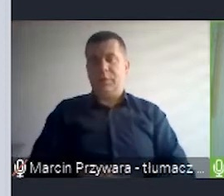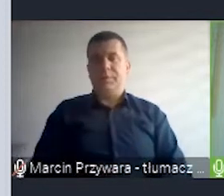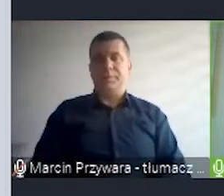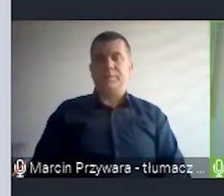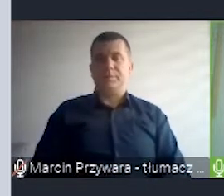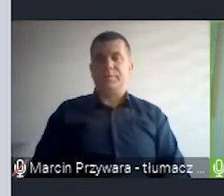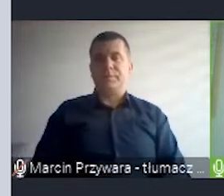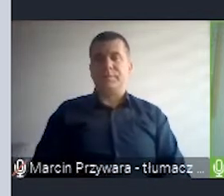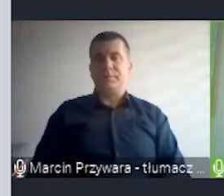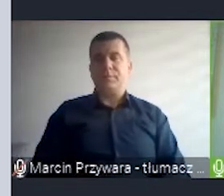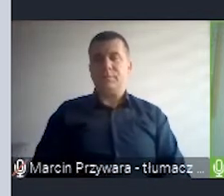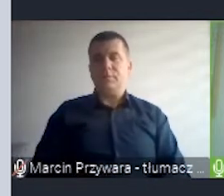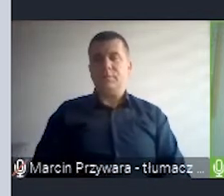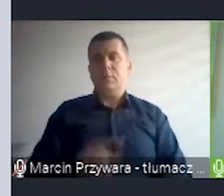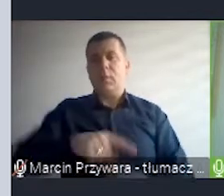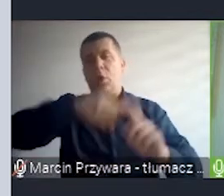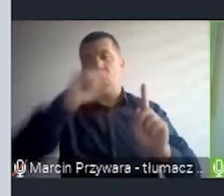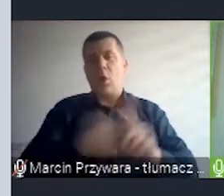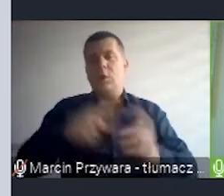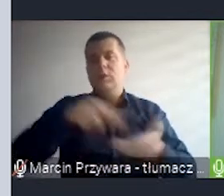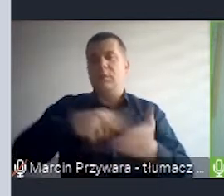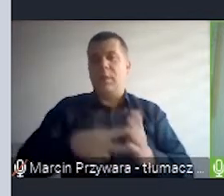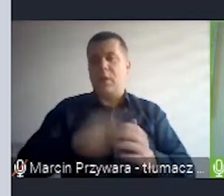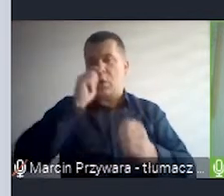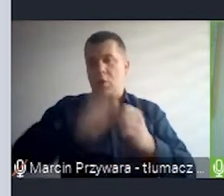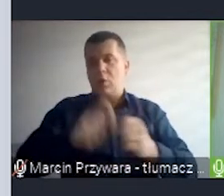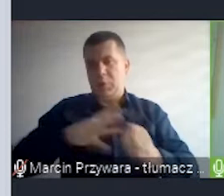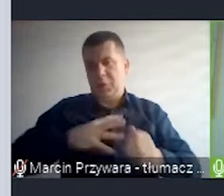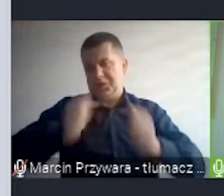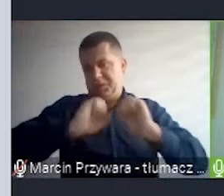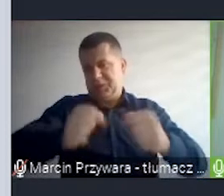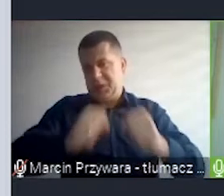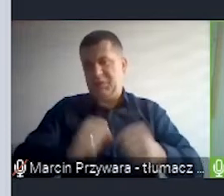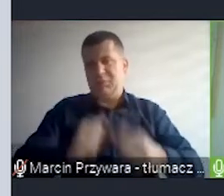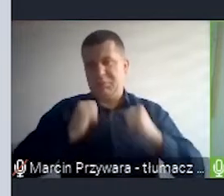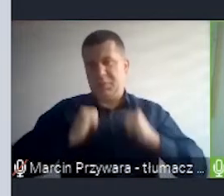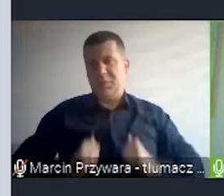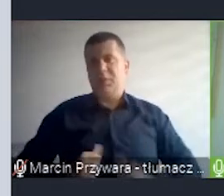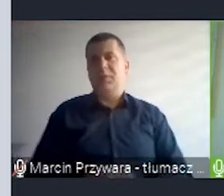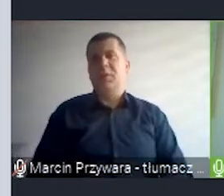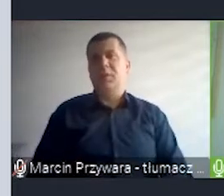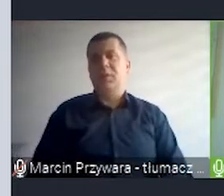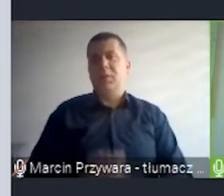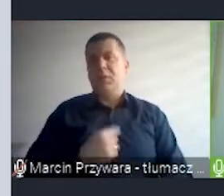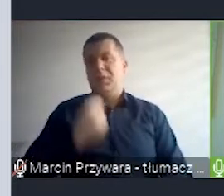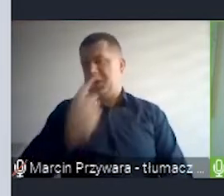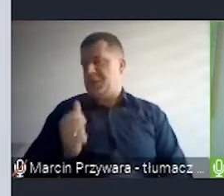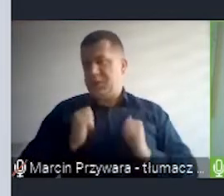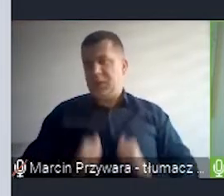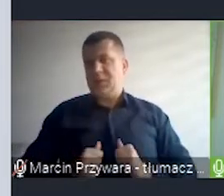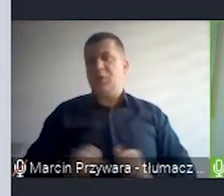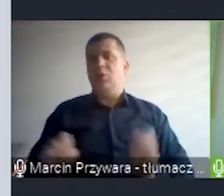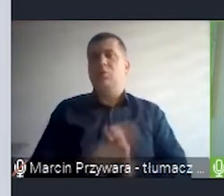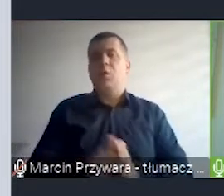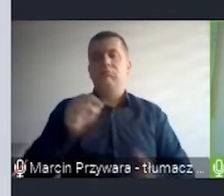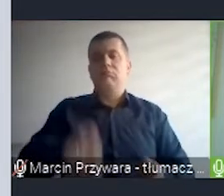I te roczne plany kontroli funkcjonowały sobie spokojnie i powiedziałbym dosyć stabilnie do momentu